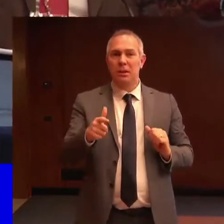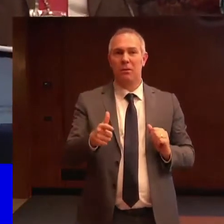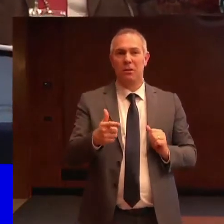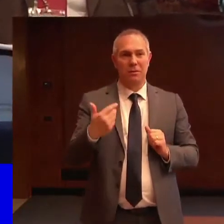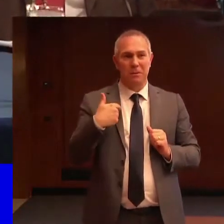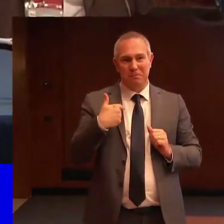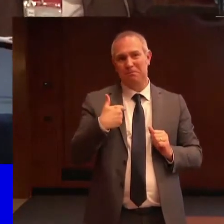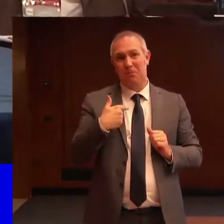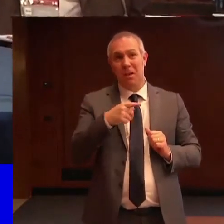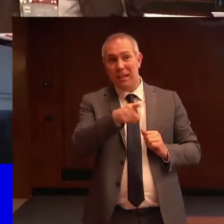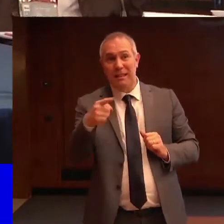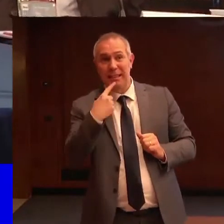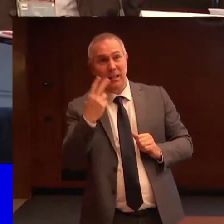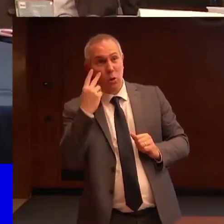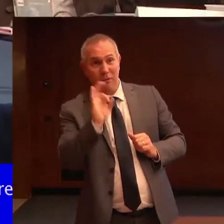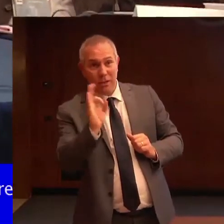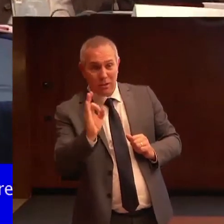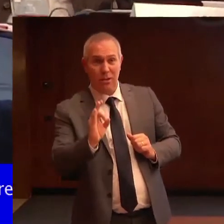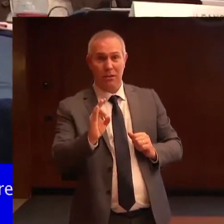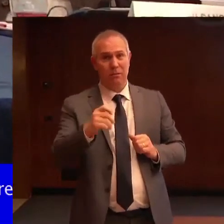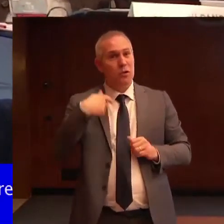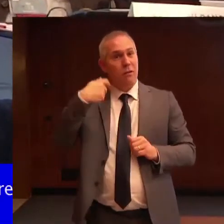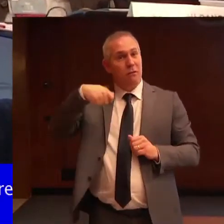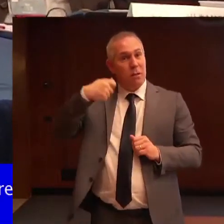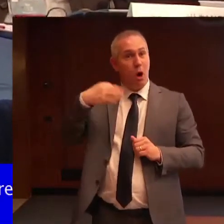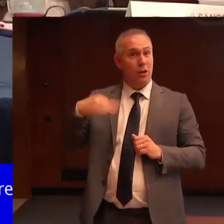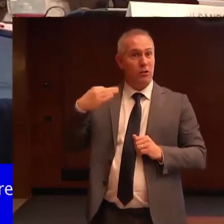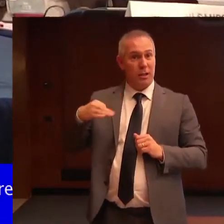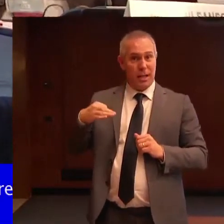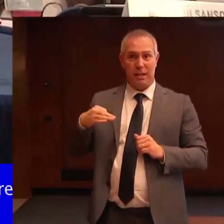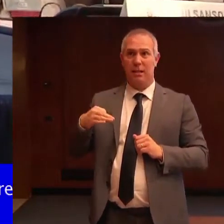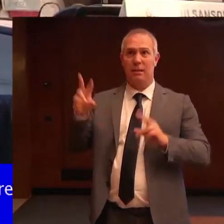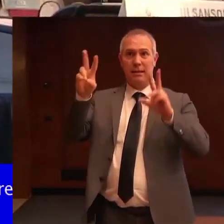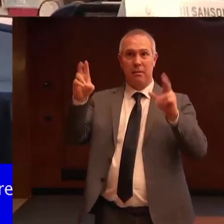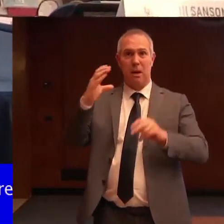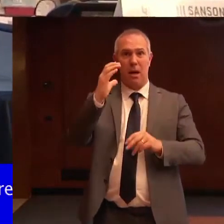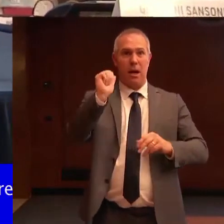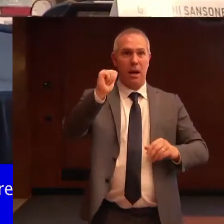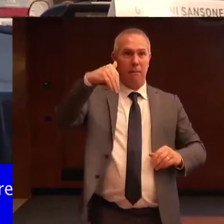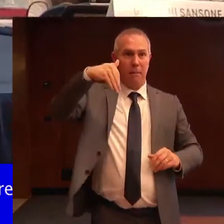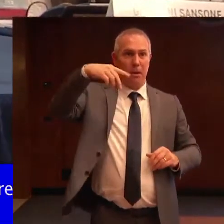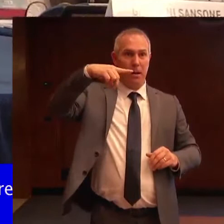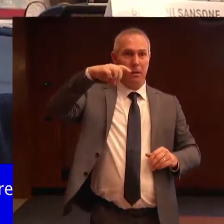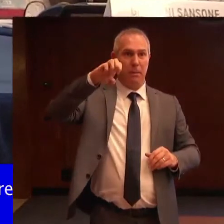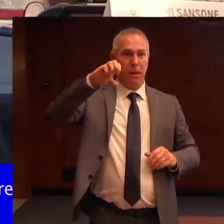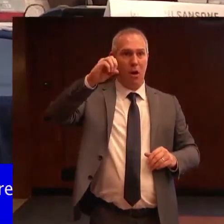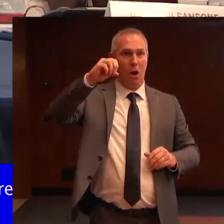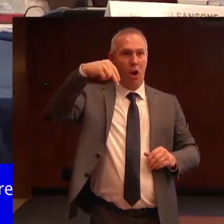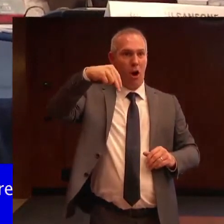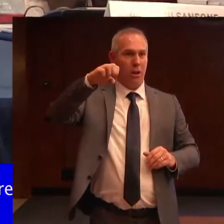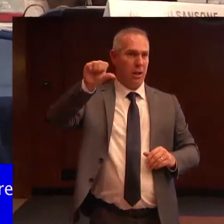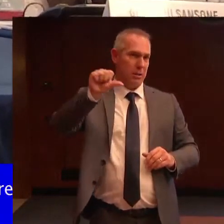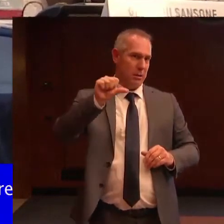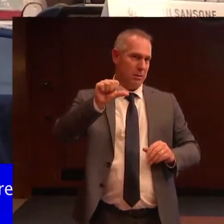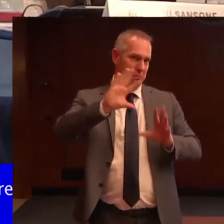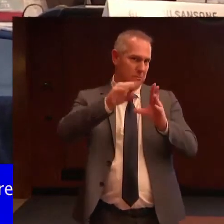non l'avesse visto, un film che in originale si intitolava Campeones, che dice tutto. Noi